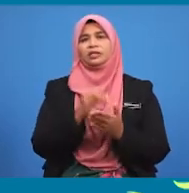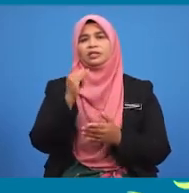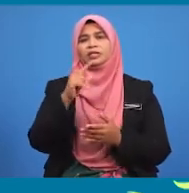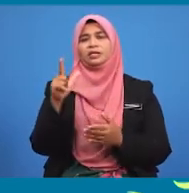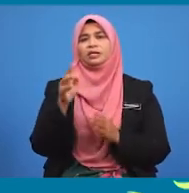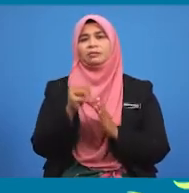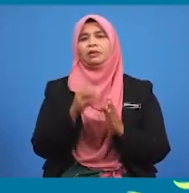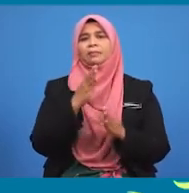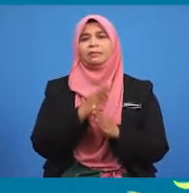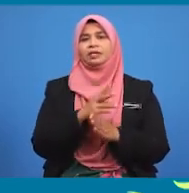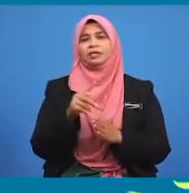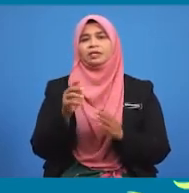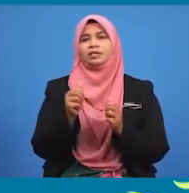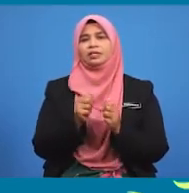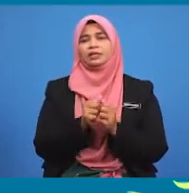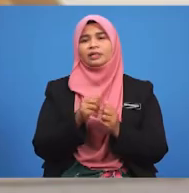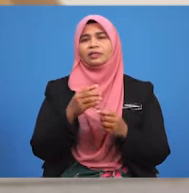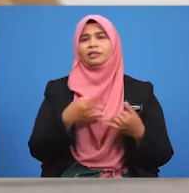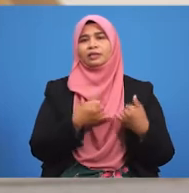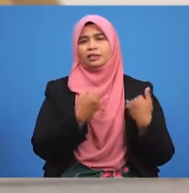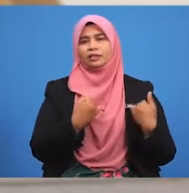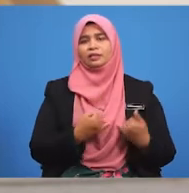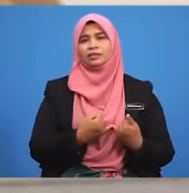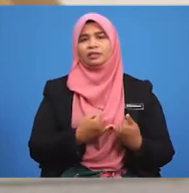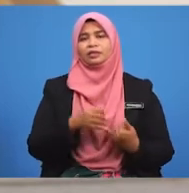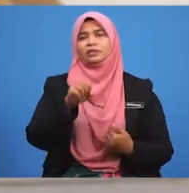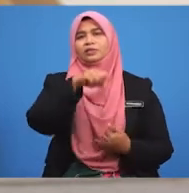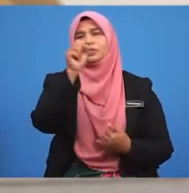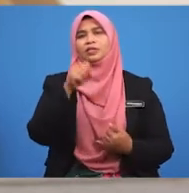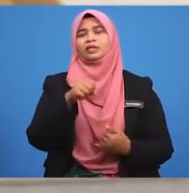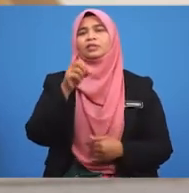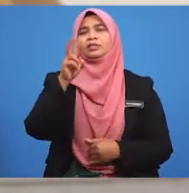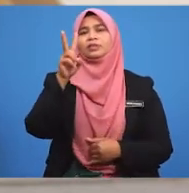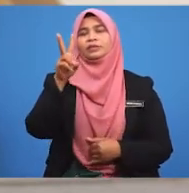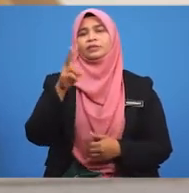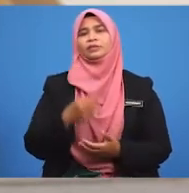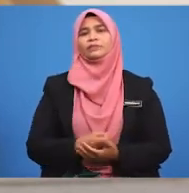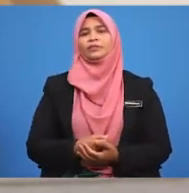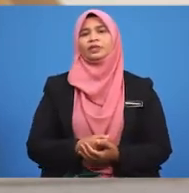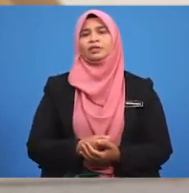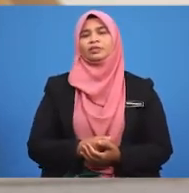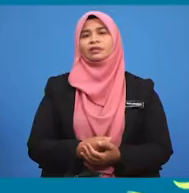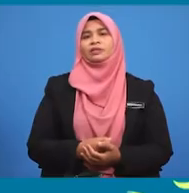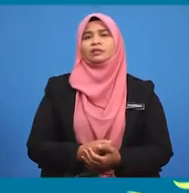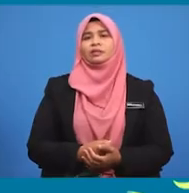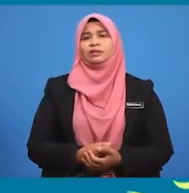membenarkan dengan hati. Soalan seterusnya murid-murid, soalan berbentuk